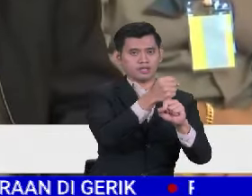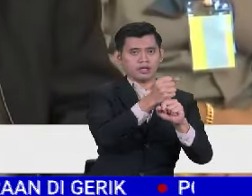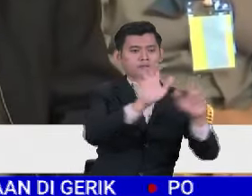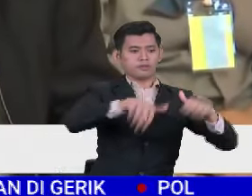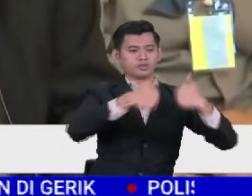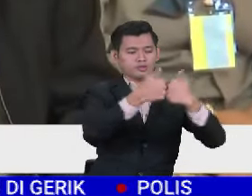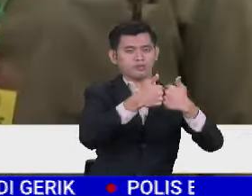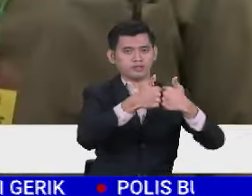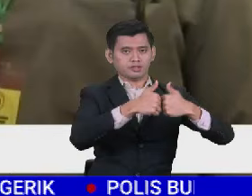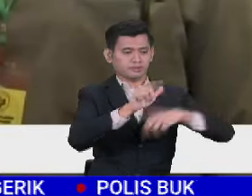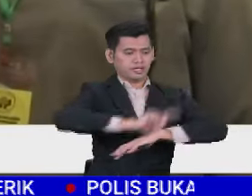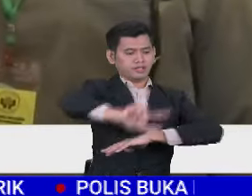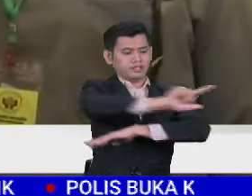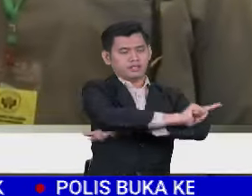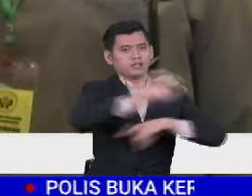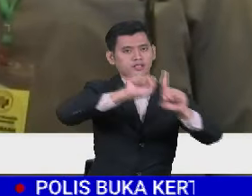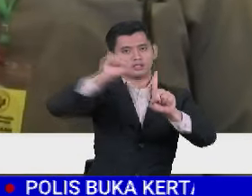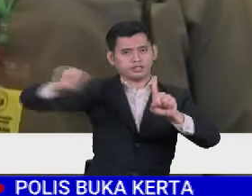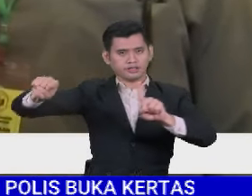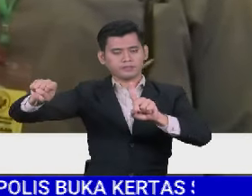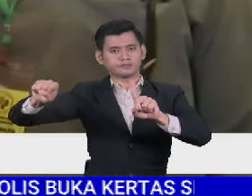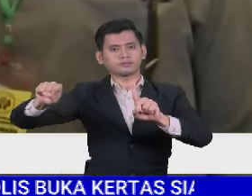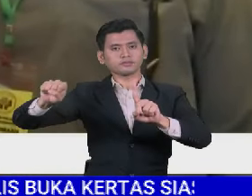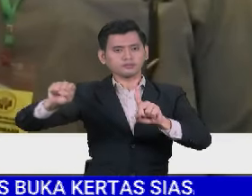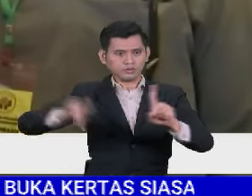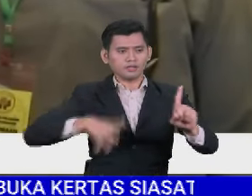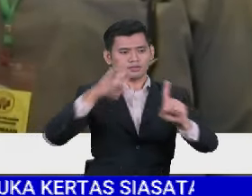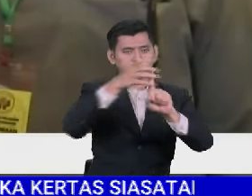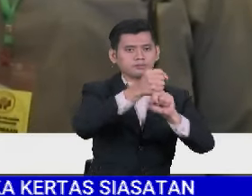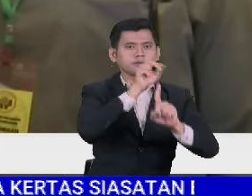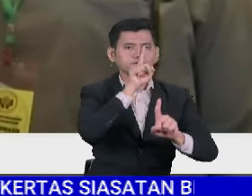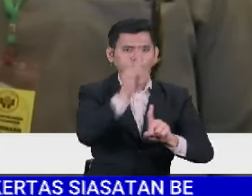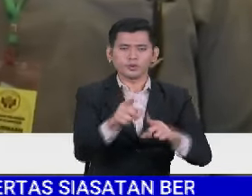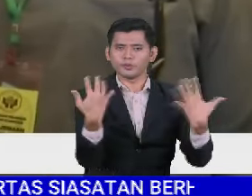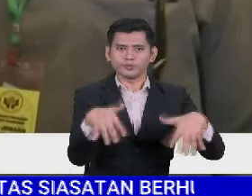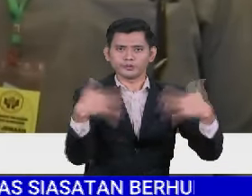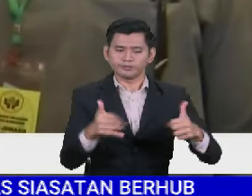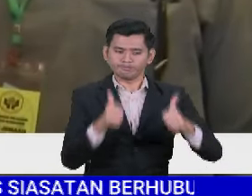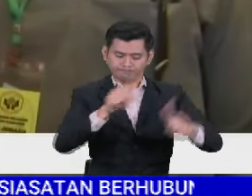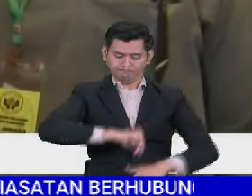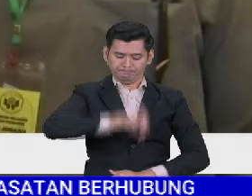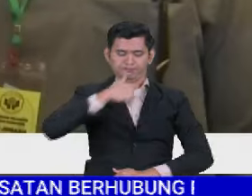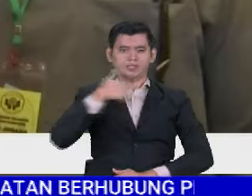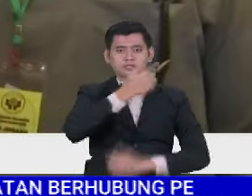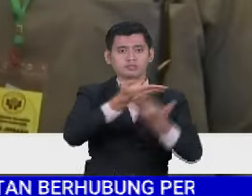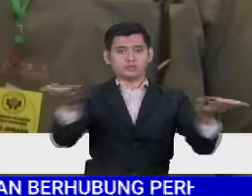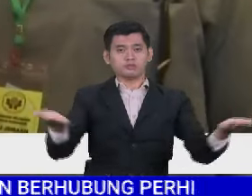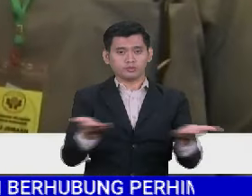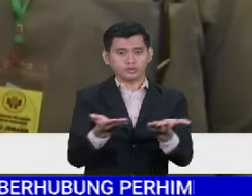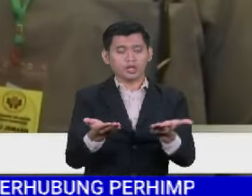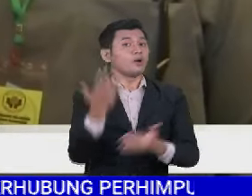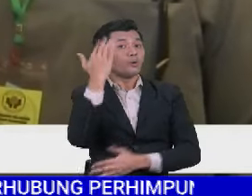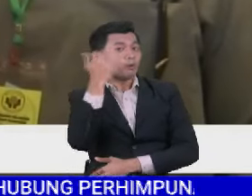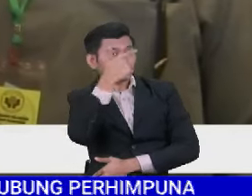peladang kawasan Sandakan ini merupakan suatu pencapaian yang yang yang sangat dapat dan kita karena